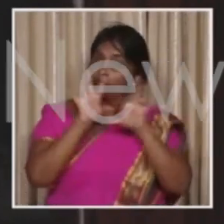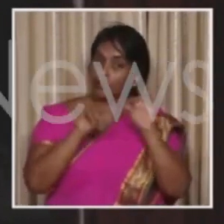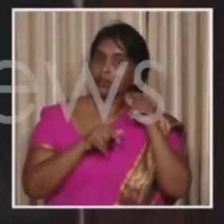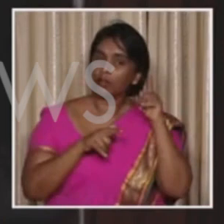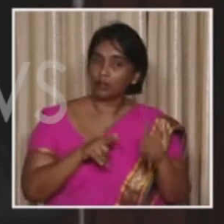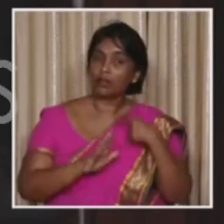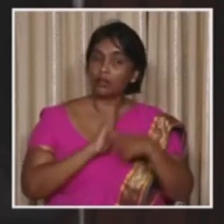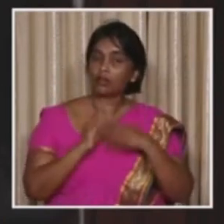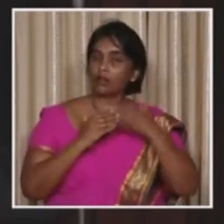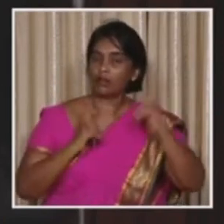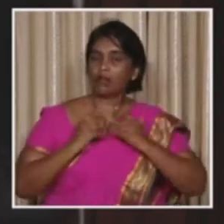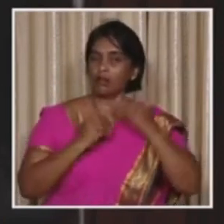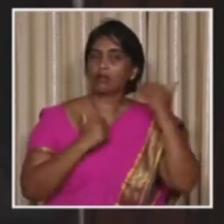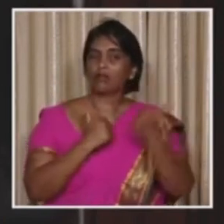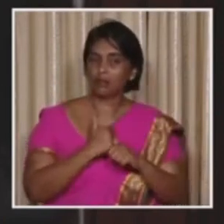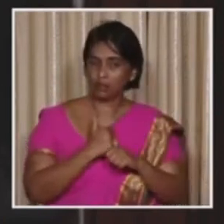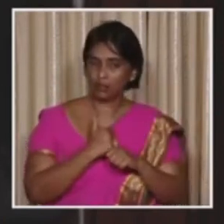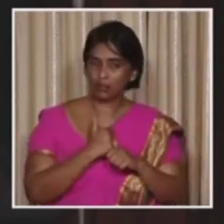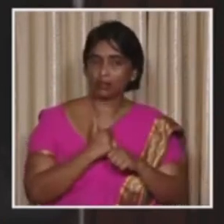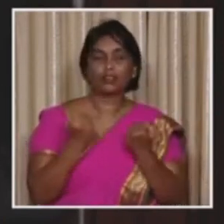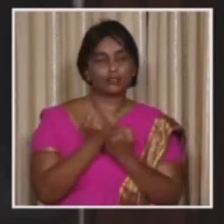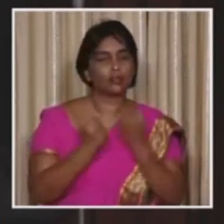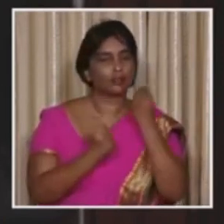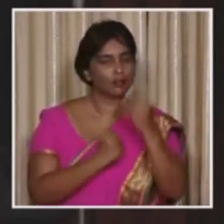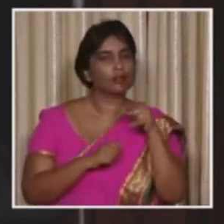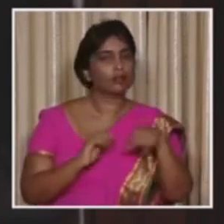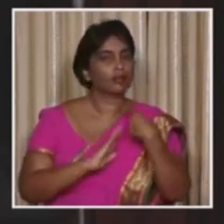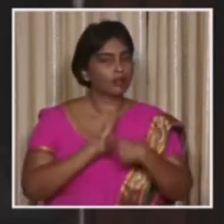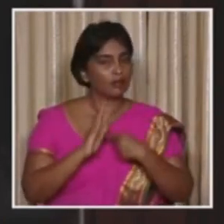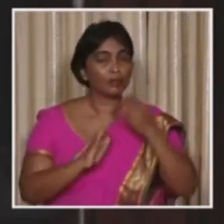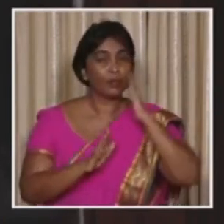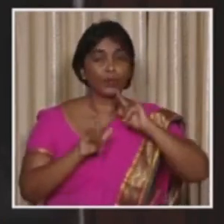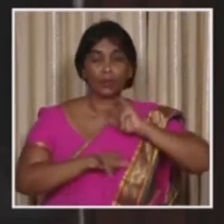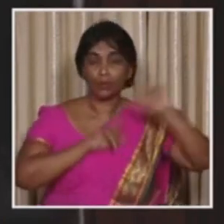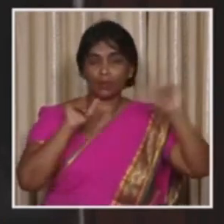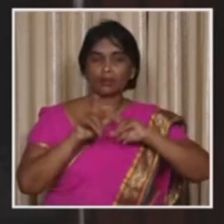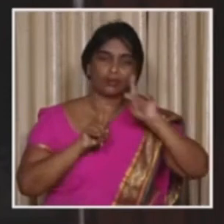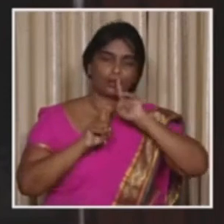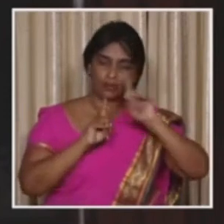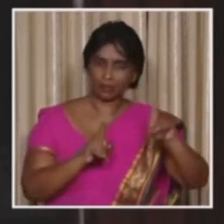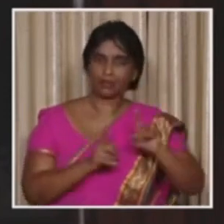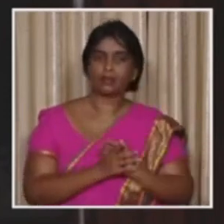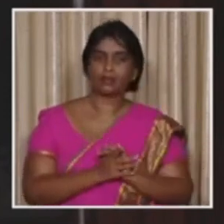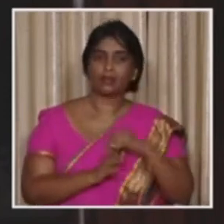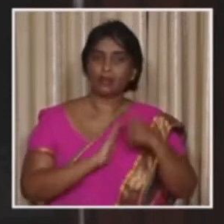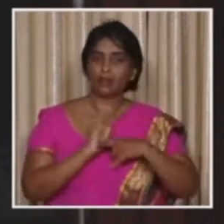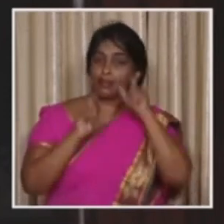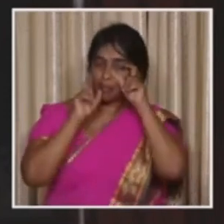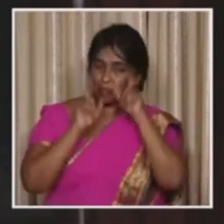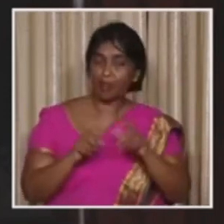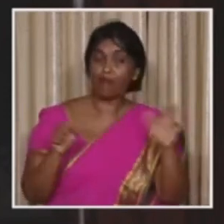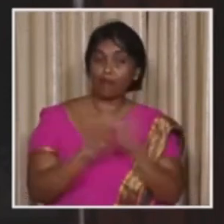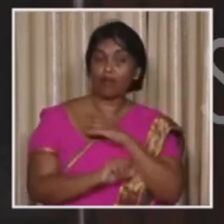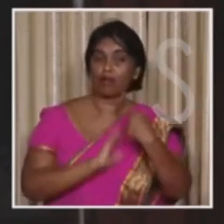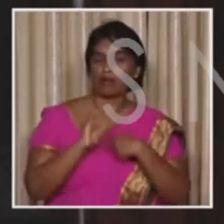කරලා රටේ අනාගතය හදන්න සහයෝගය දෙන්න. ඒ වගේම මේ රටේ ඉන්න පිටරට ඉන්න විද්වතුන්ට මම ආරාධනා කරනවා මේ රට දිහා බලලා පිරිපුන්